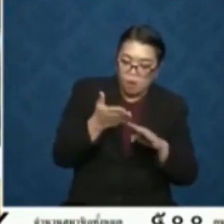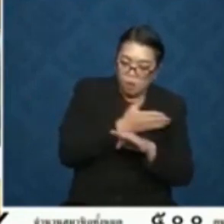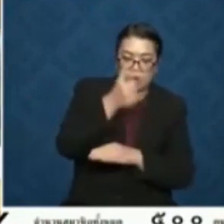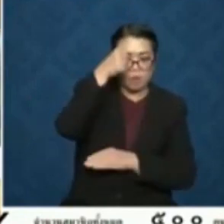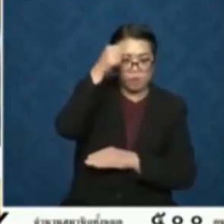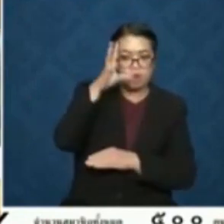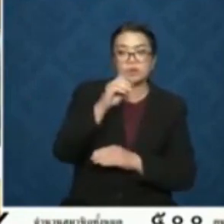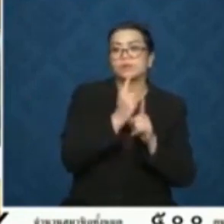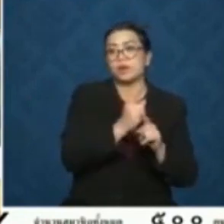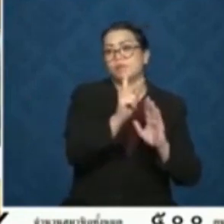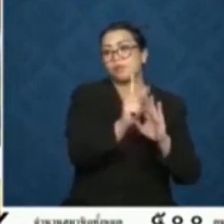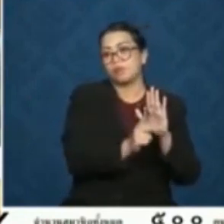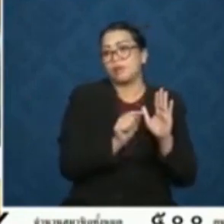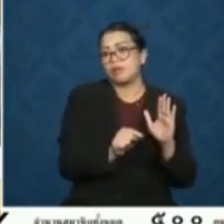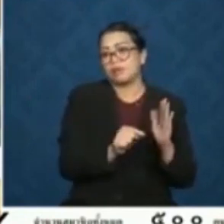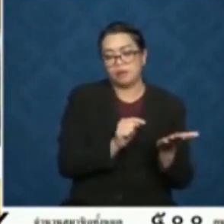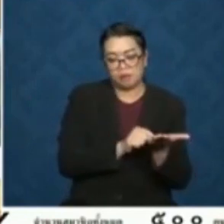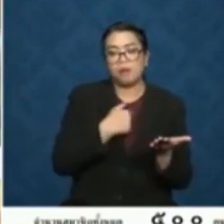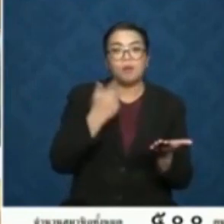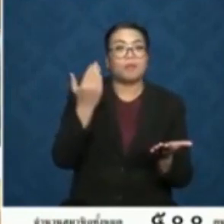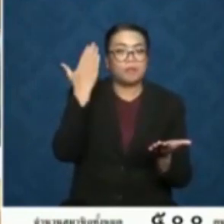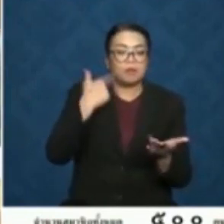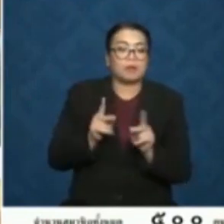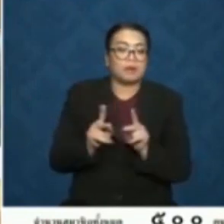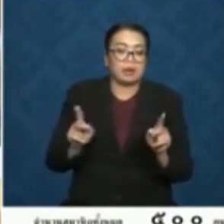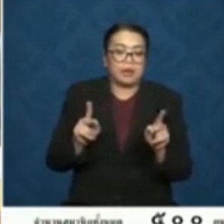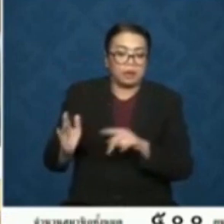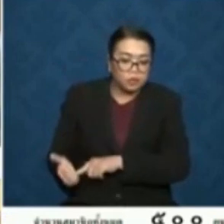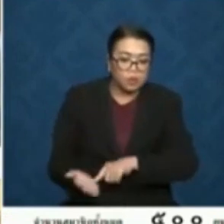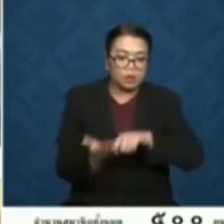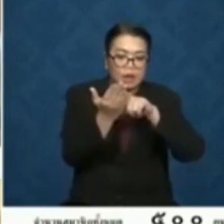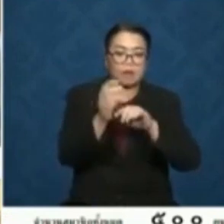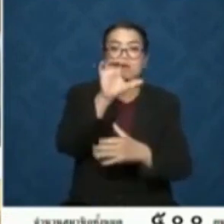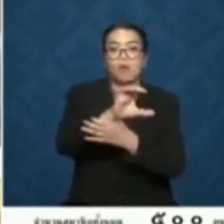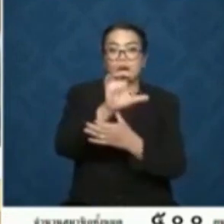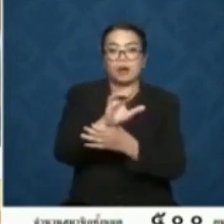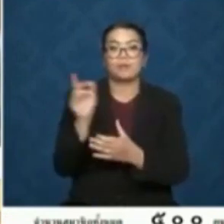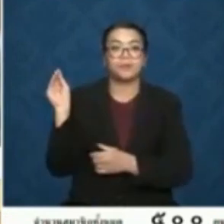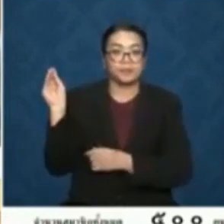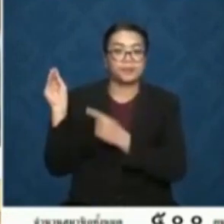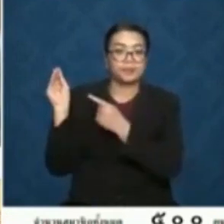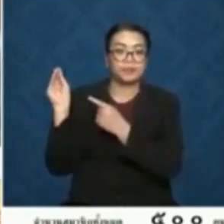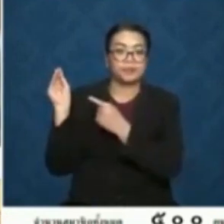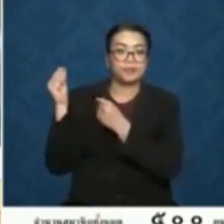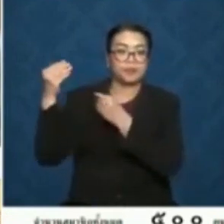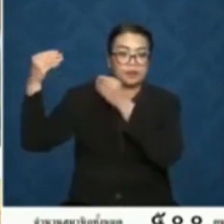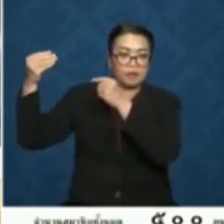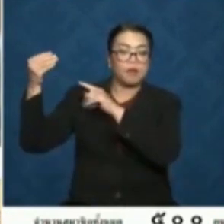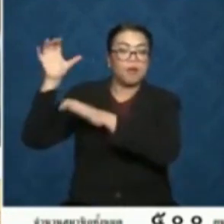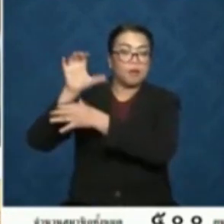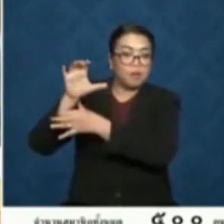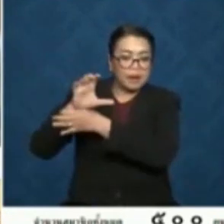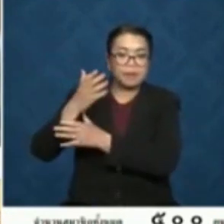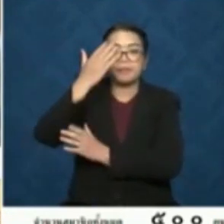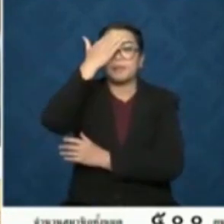างพรบเนี่ยไปพิจารณาก่อนรับหลักการได้60วันเนี่ยข้อกฎหมายตัวเนี้ยผมเนี่ยเป็นอดีตกรรมาธิการยกร่างข้อบังคับ